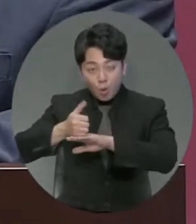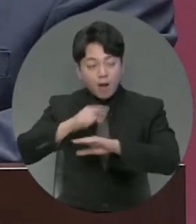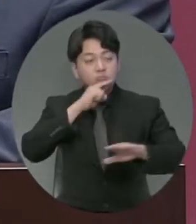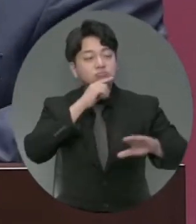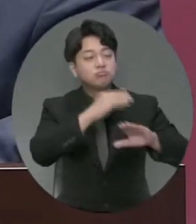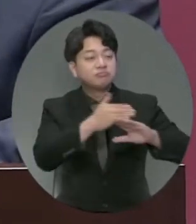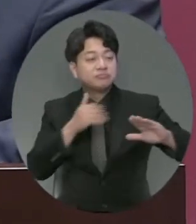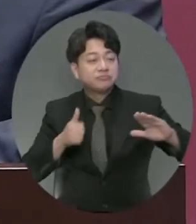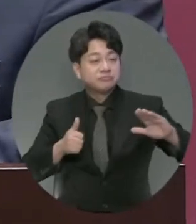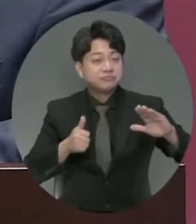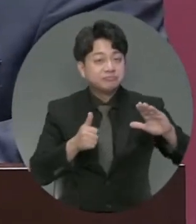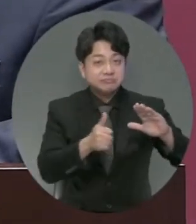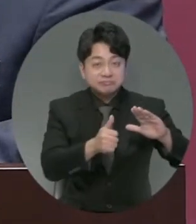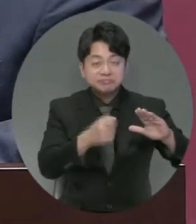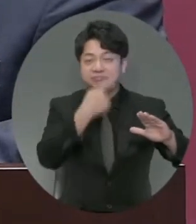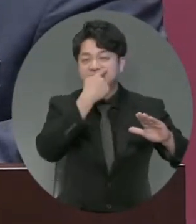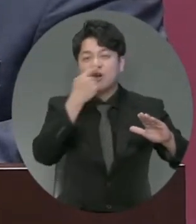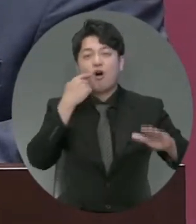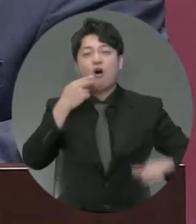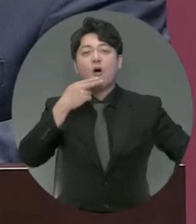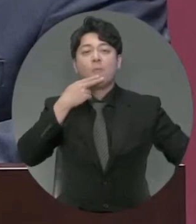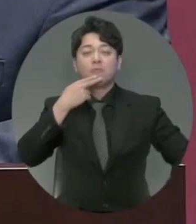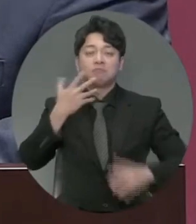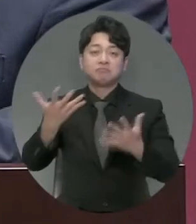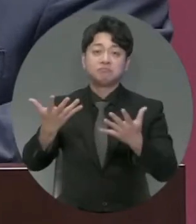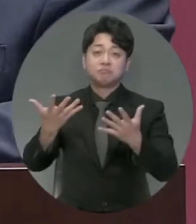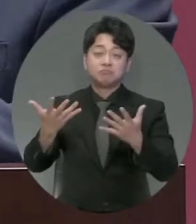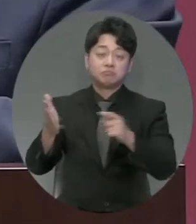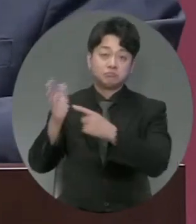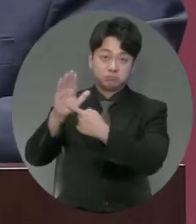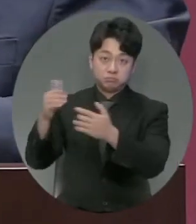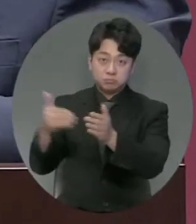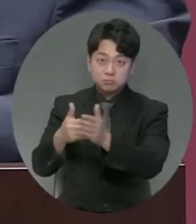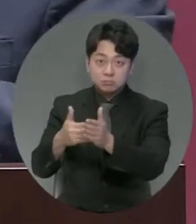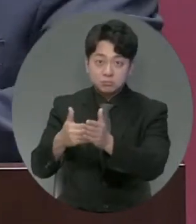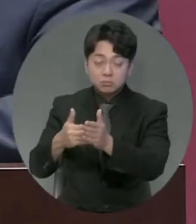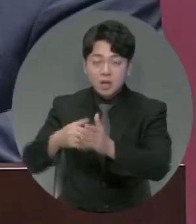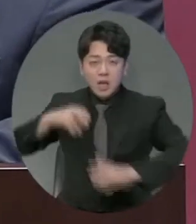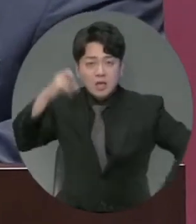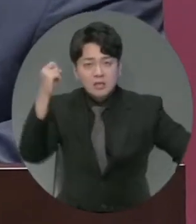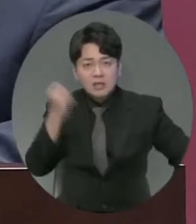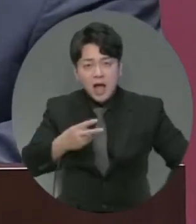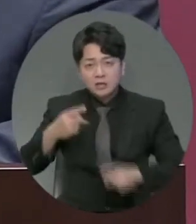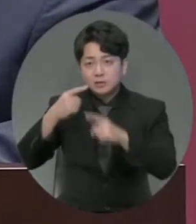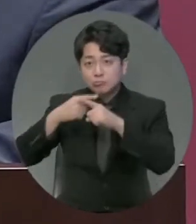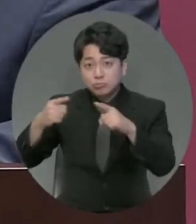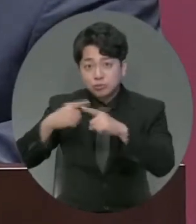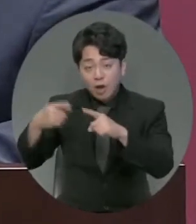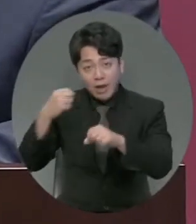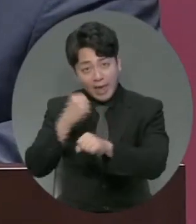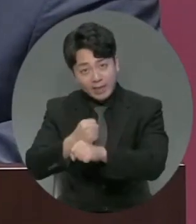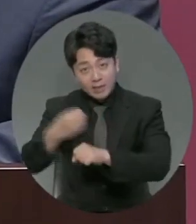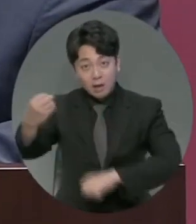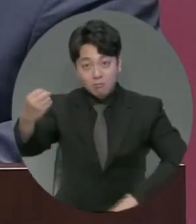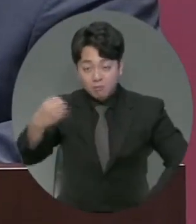했죠. 다시 분석을 하려면 정보 판단을 해야 되는데 어디서 했습니까? 그런데 거기서 분석이라는 의미는 여러 가지